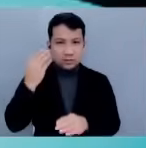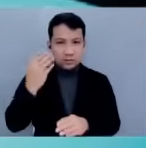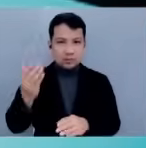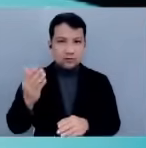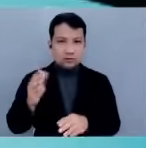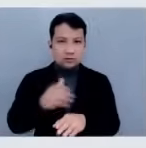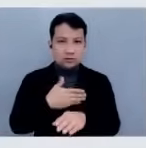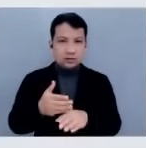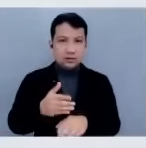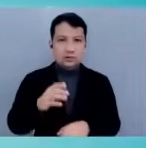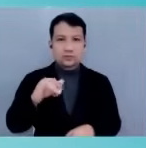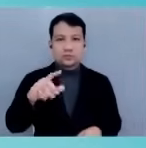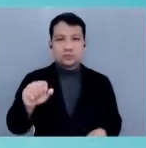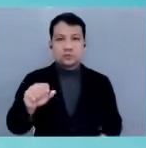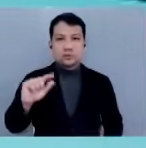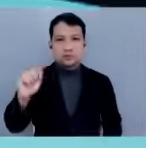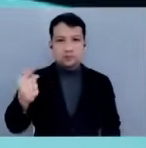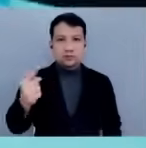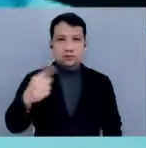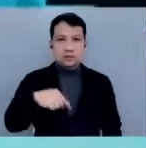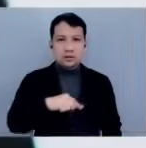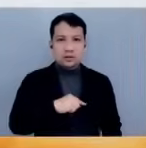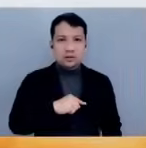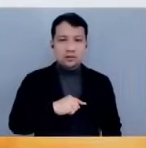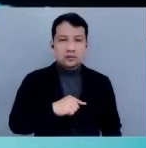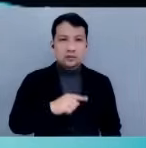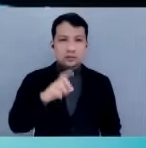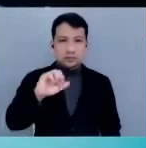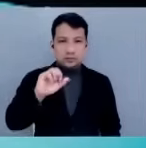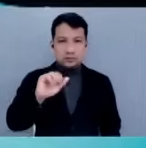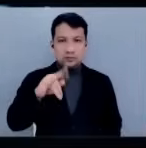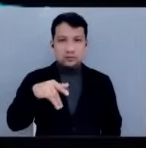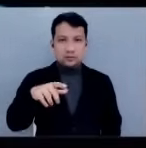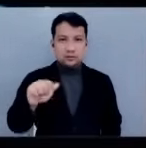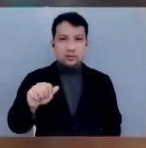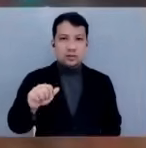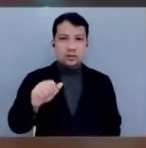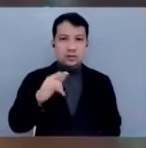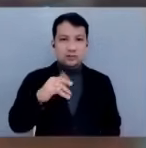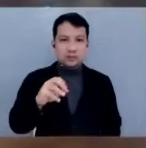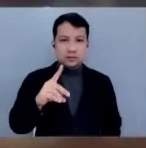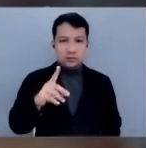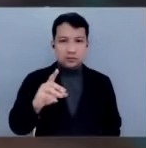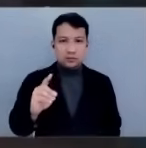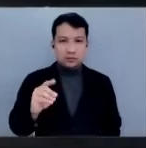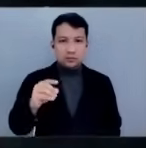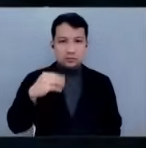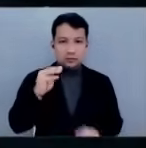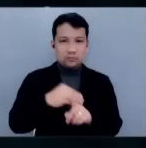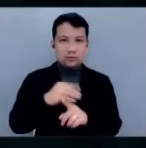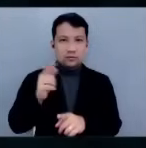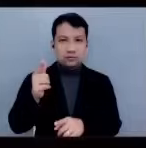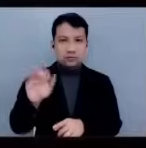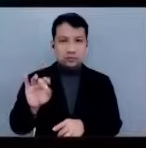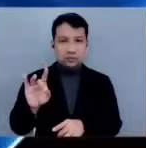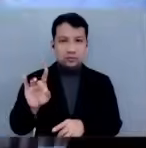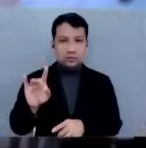Supernova sa first full-length album ng aespa na Armageddon. Sa May 27 na yan,